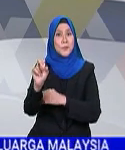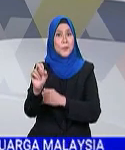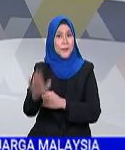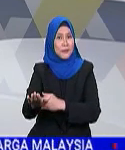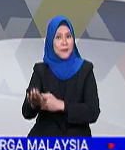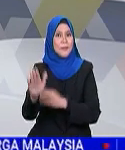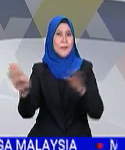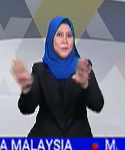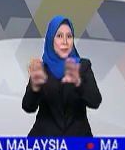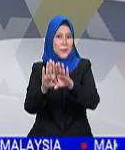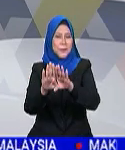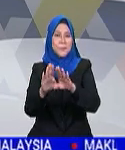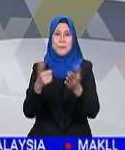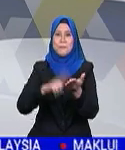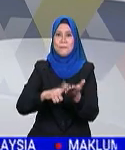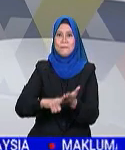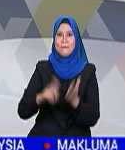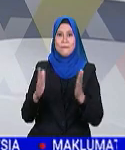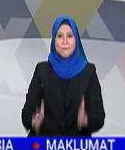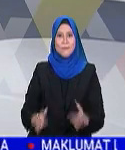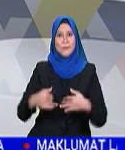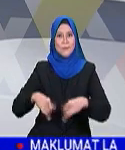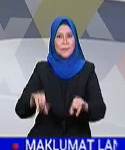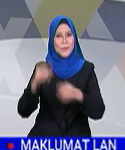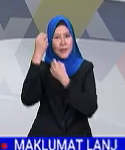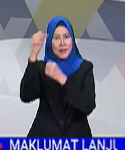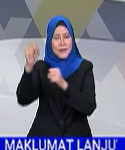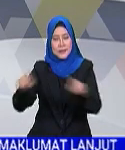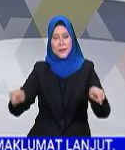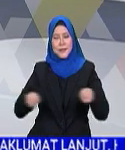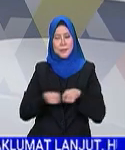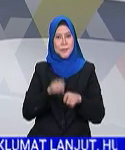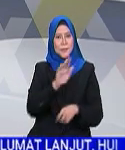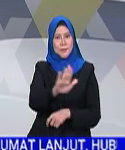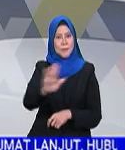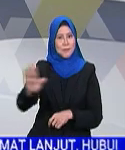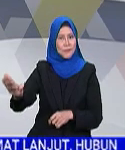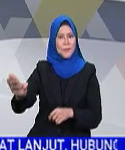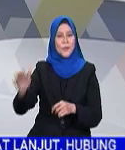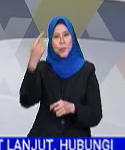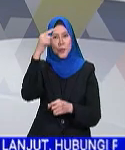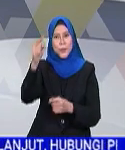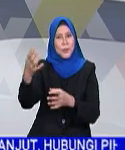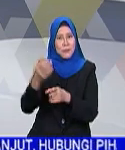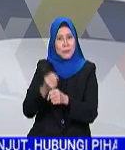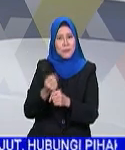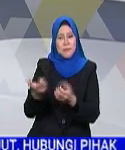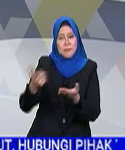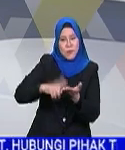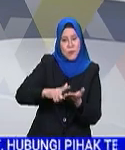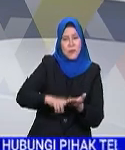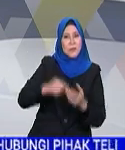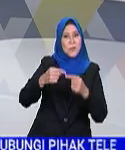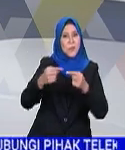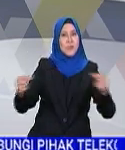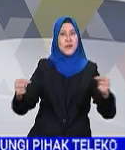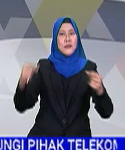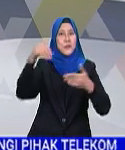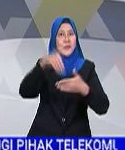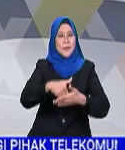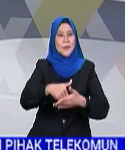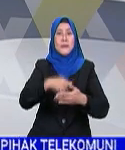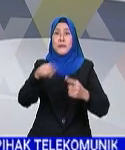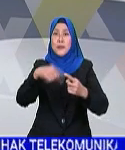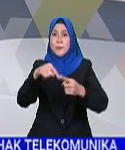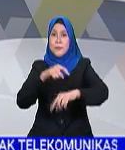ditutup. Namun, pelapor-pelapor kami masih setia di lokasi masing-masing untuk membawakan laporan langsung keputusan undi